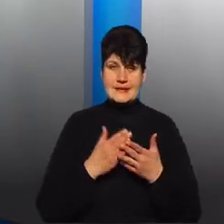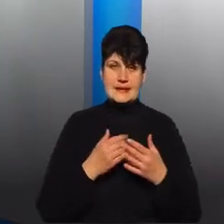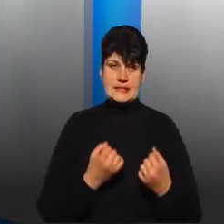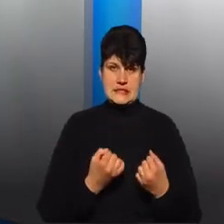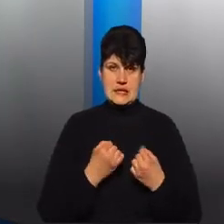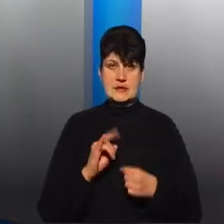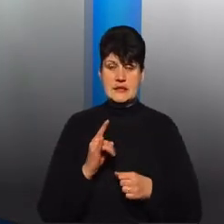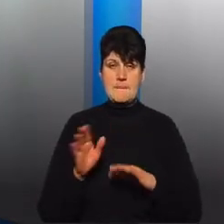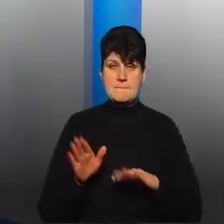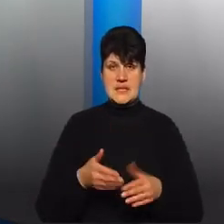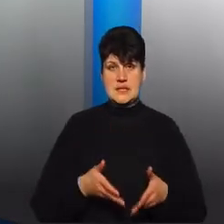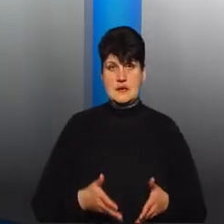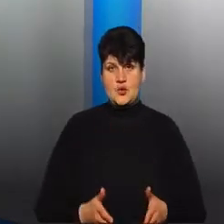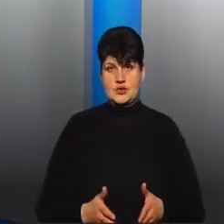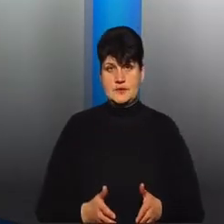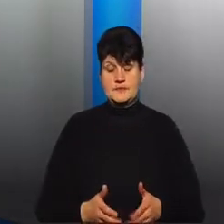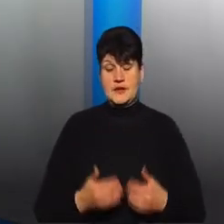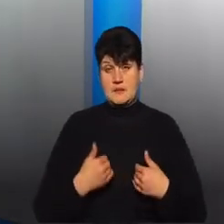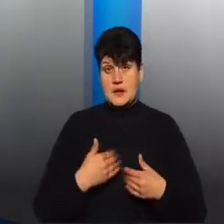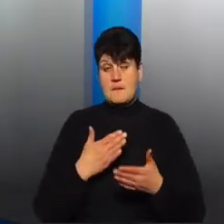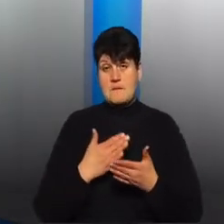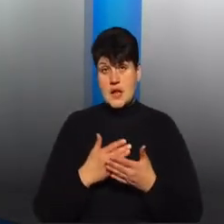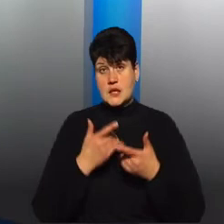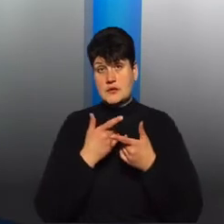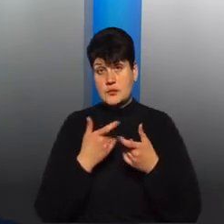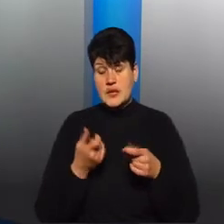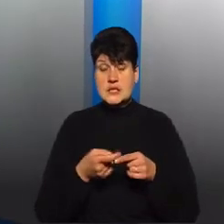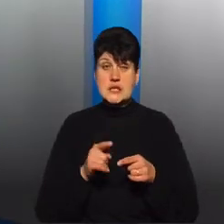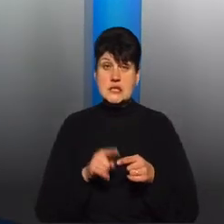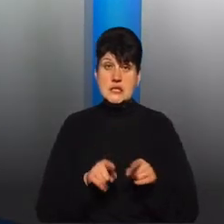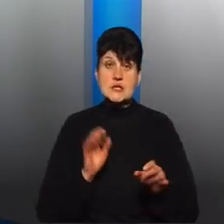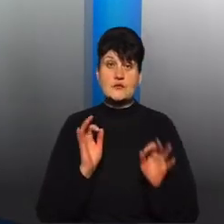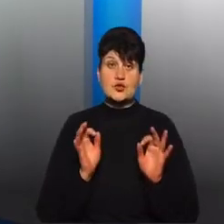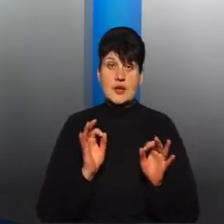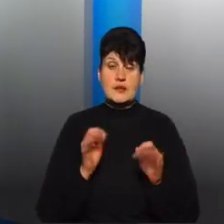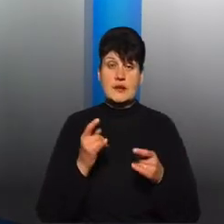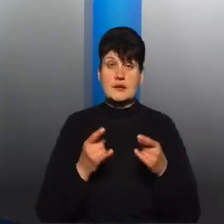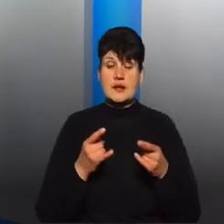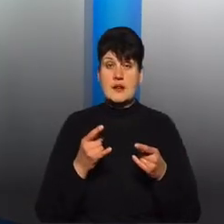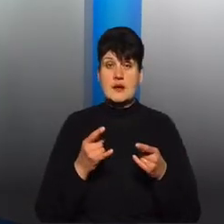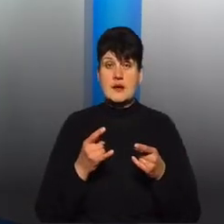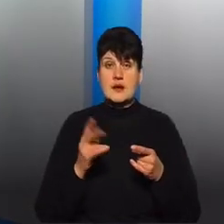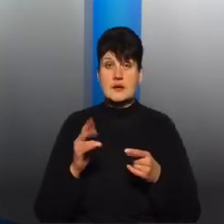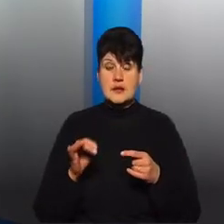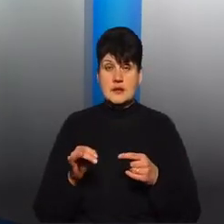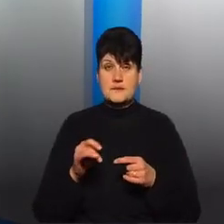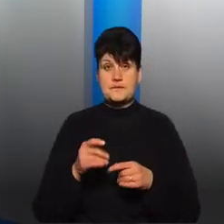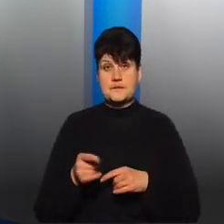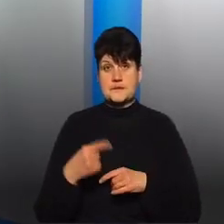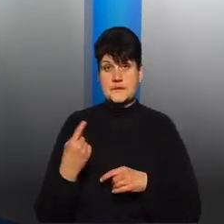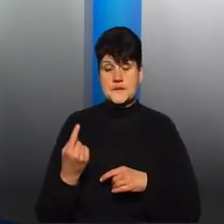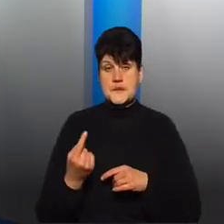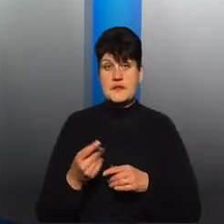народження. Ну, ми ж мали інформацію, це звучало на телеканалах Тернопілля, що в Кременецькому районі померла